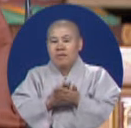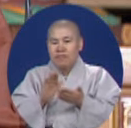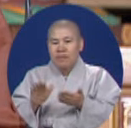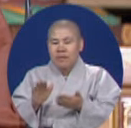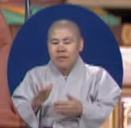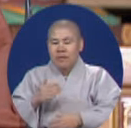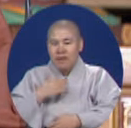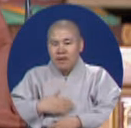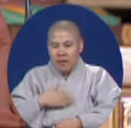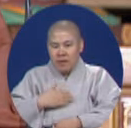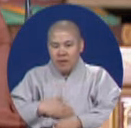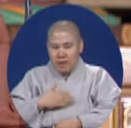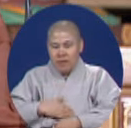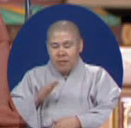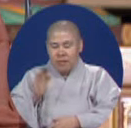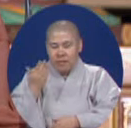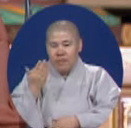알아져요.